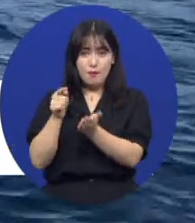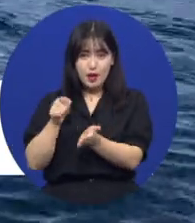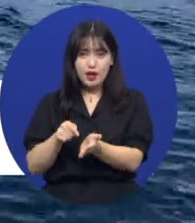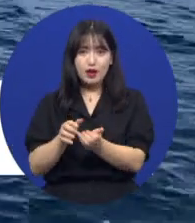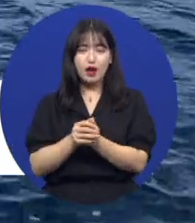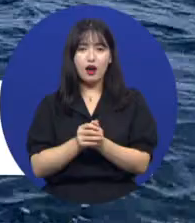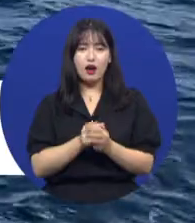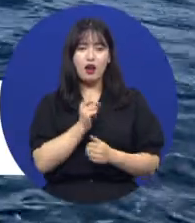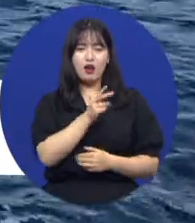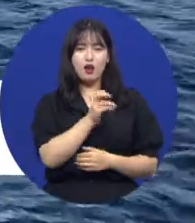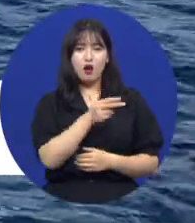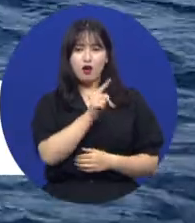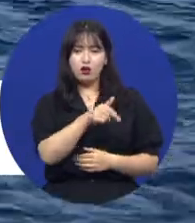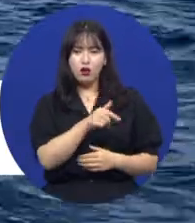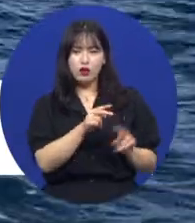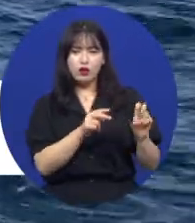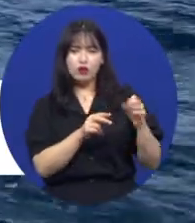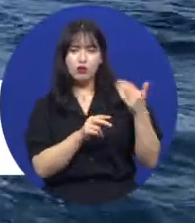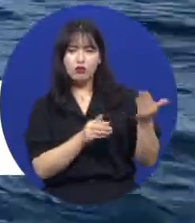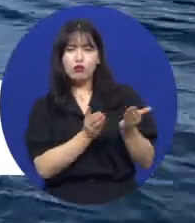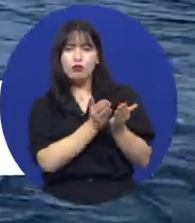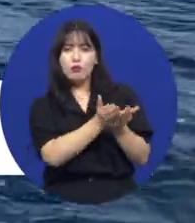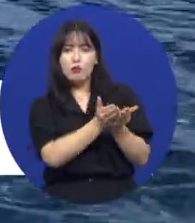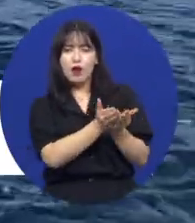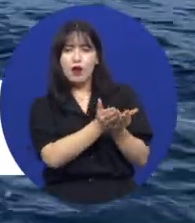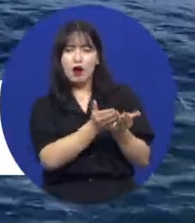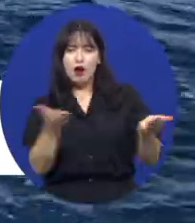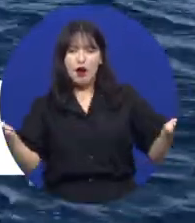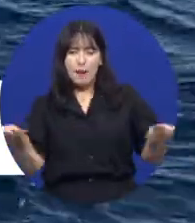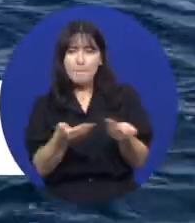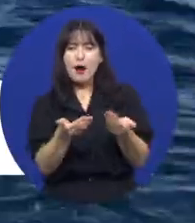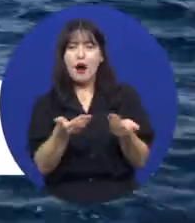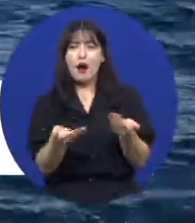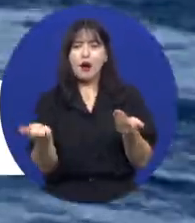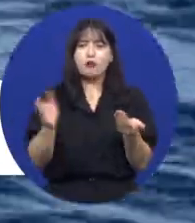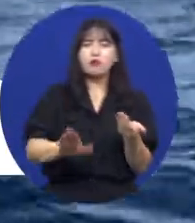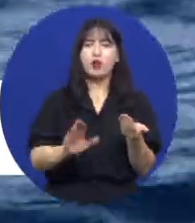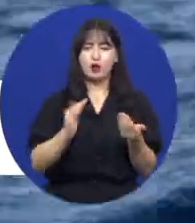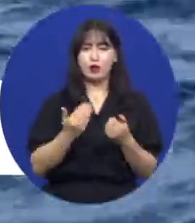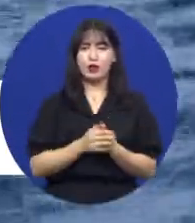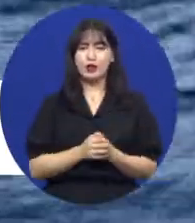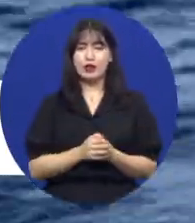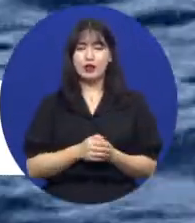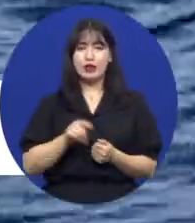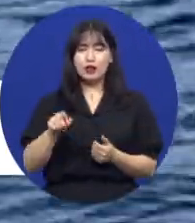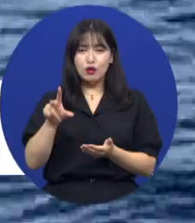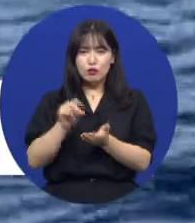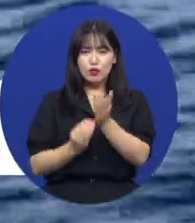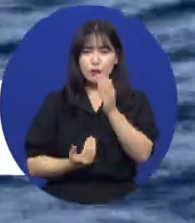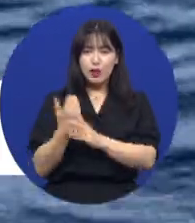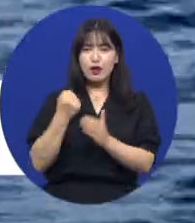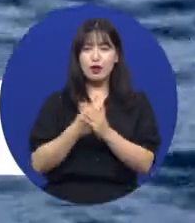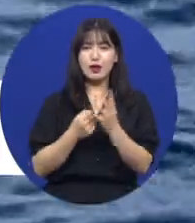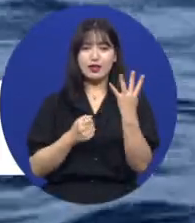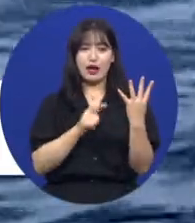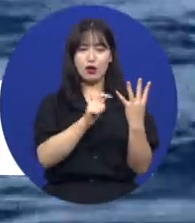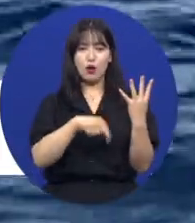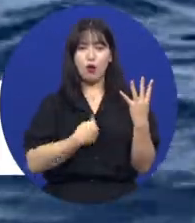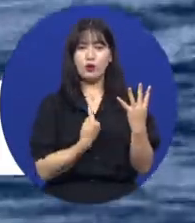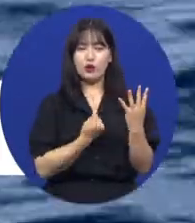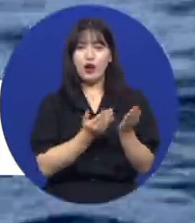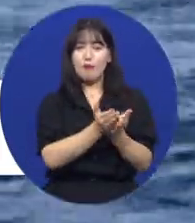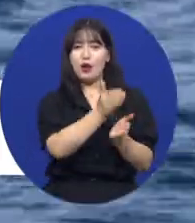영덕 선적 29 톤급 근해 채낚기 여성과 충돌해 뒤집혀 씁니다 이 사고로 사토 노선에 혼자 타고 있던